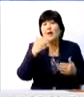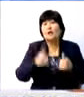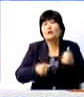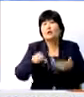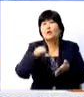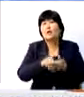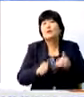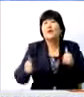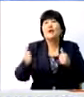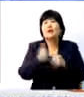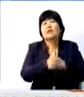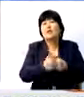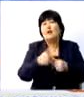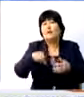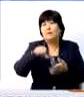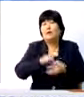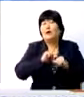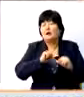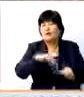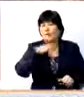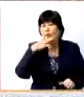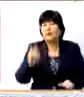додаларда топ жарып жүрген оғландар да аз емес.